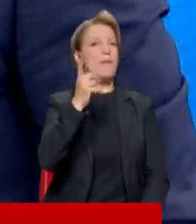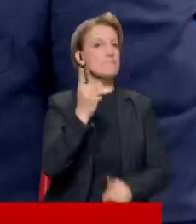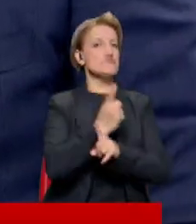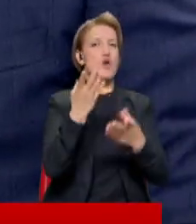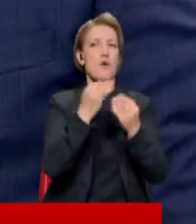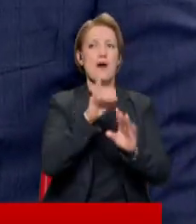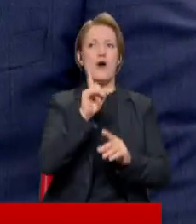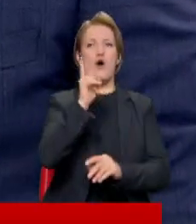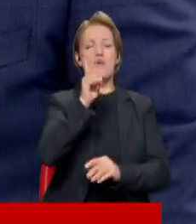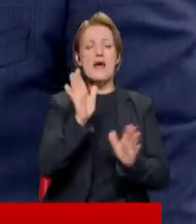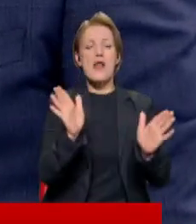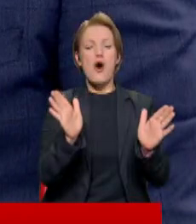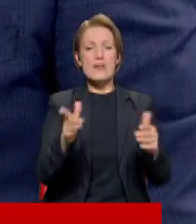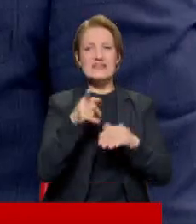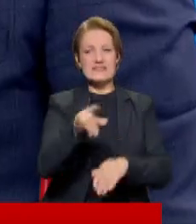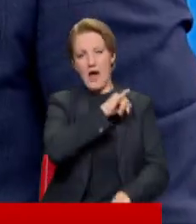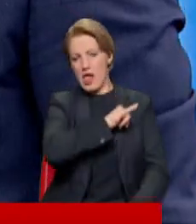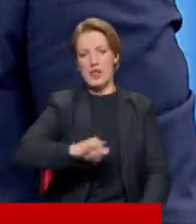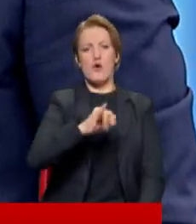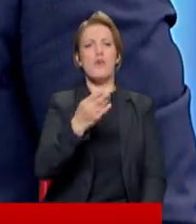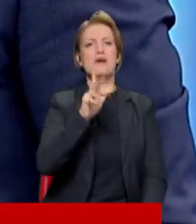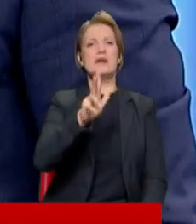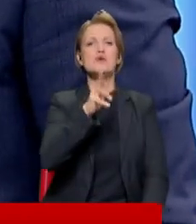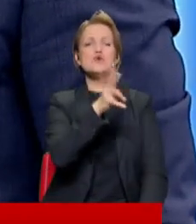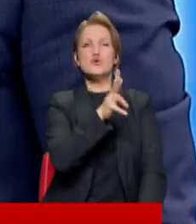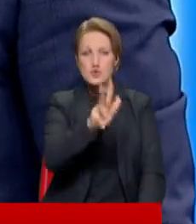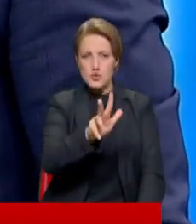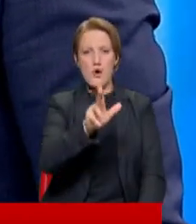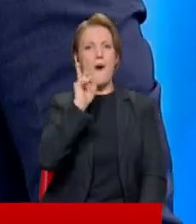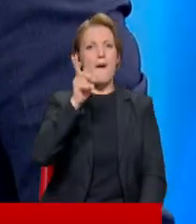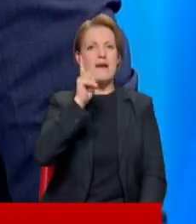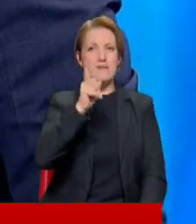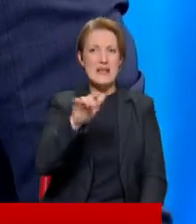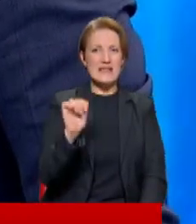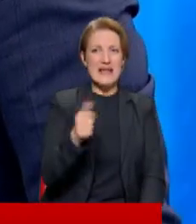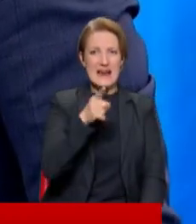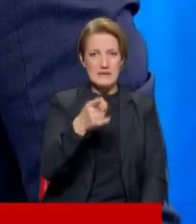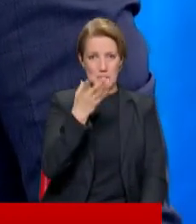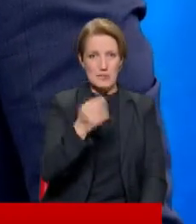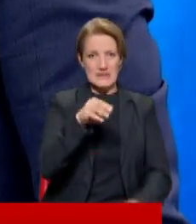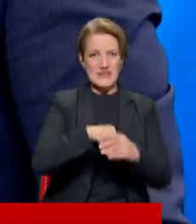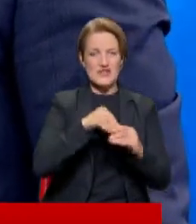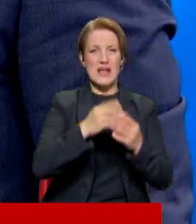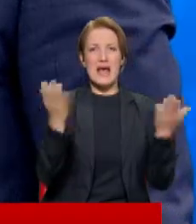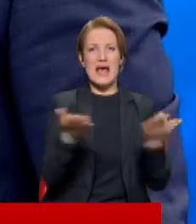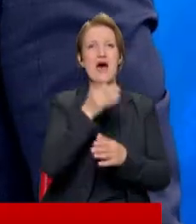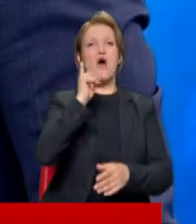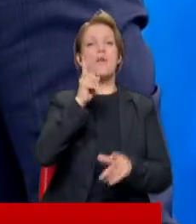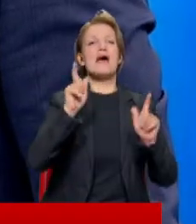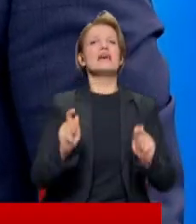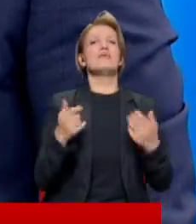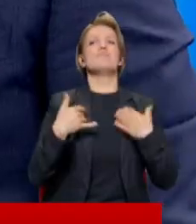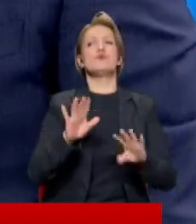Bir öğretmenler odasında aynı şey olmak mecret nedir 3 öğretmenlik performansının değerlendirilebilmesi ve eğer öğretmenlik